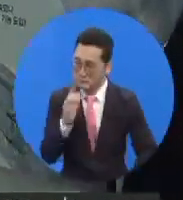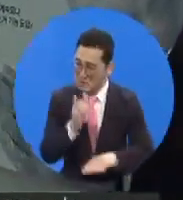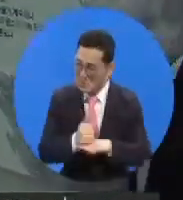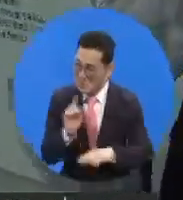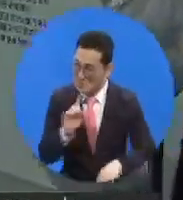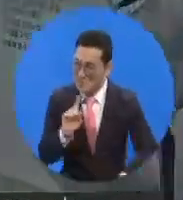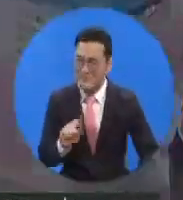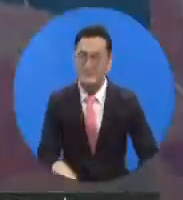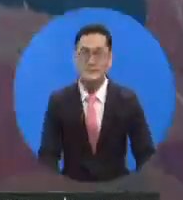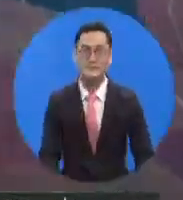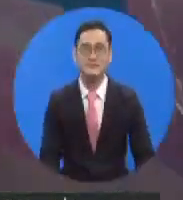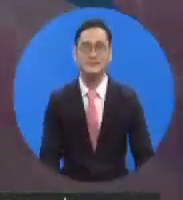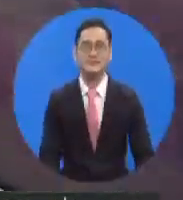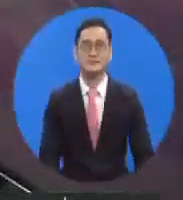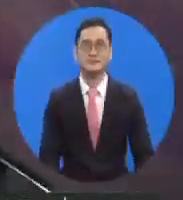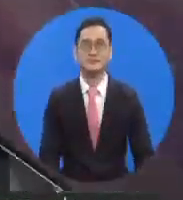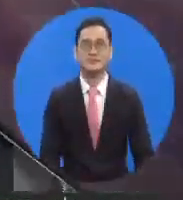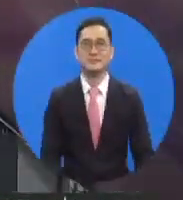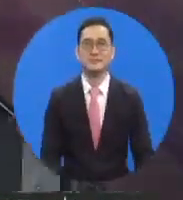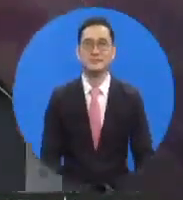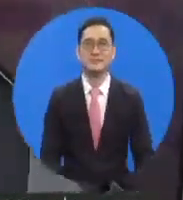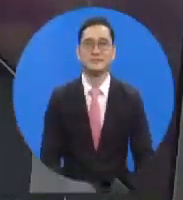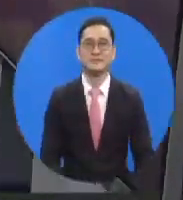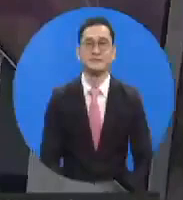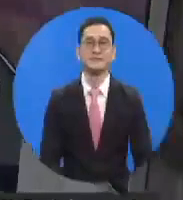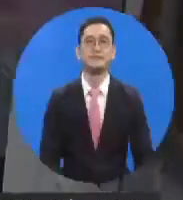읽어주는 남자였습니다.